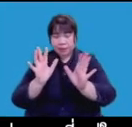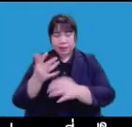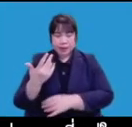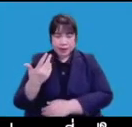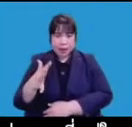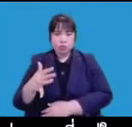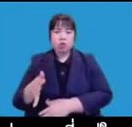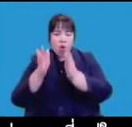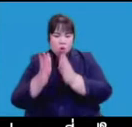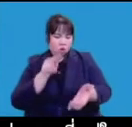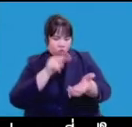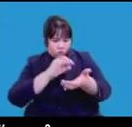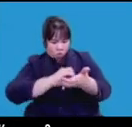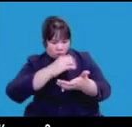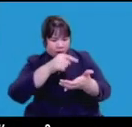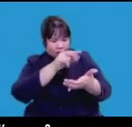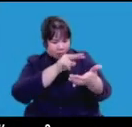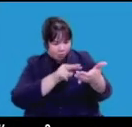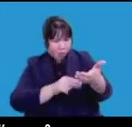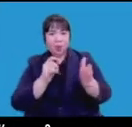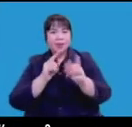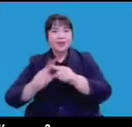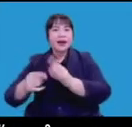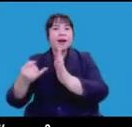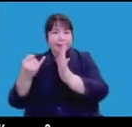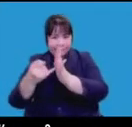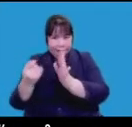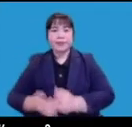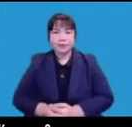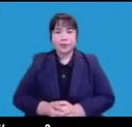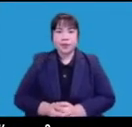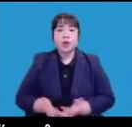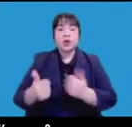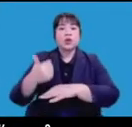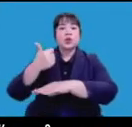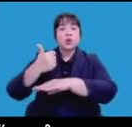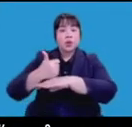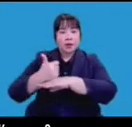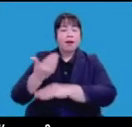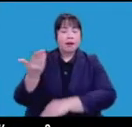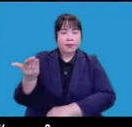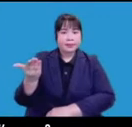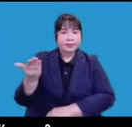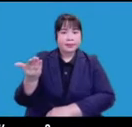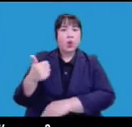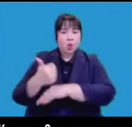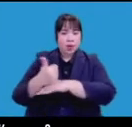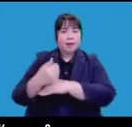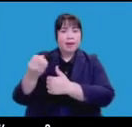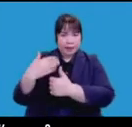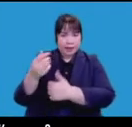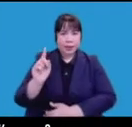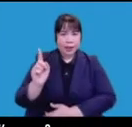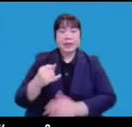visualization จะต้อง user friendly นะครับนอกจากนั้นนะครับอย่างที่ท่านผู้ว่าได้กรุณาแนะนำม